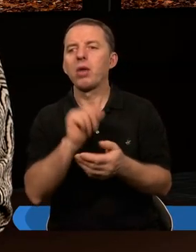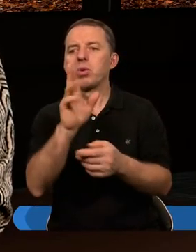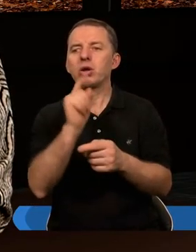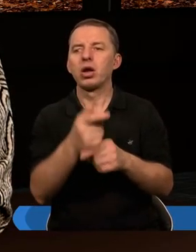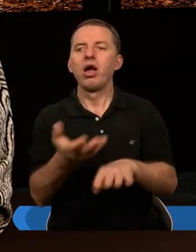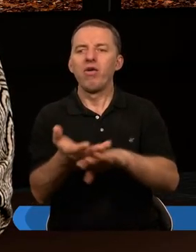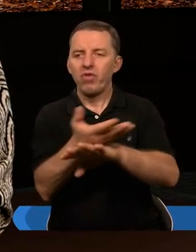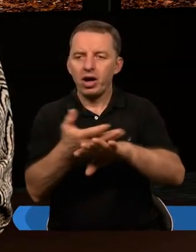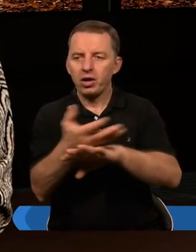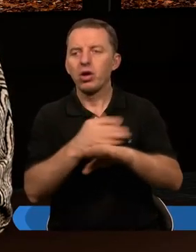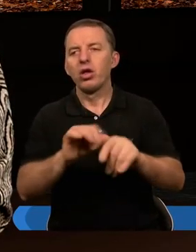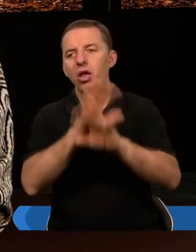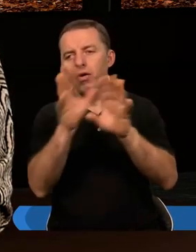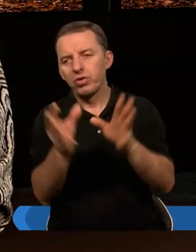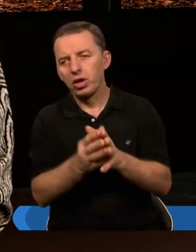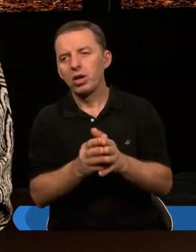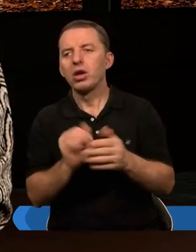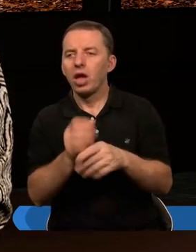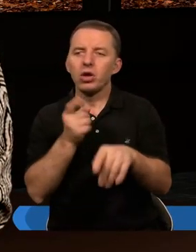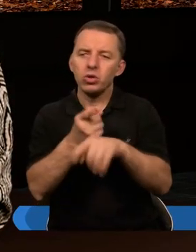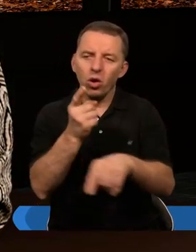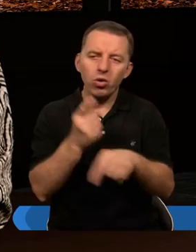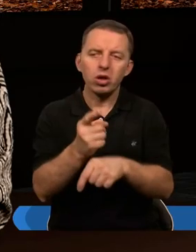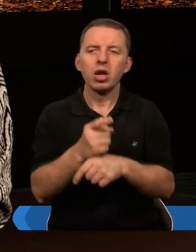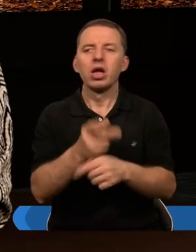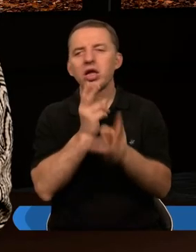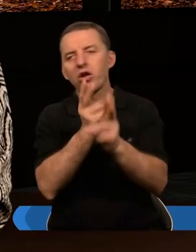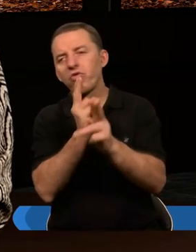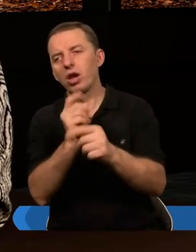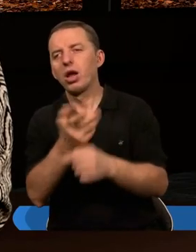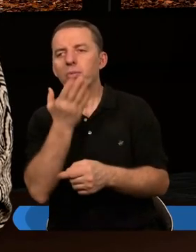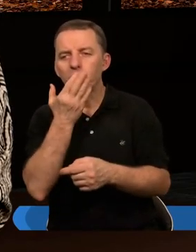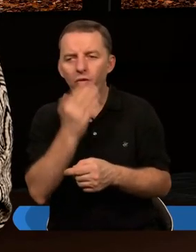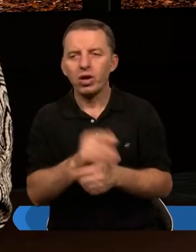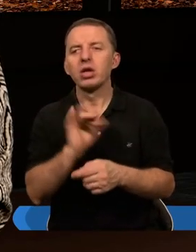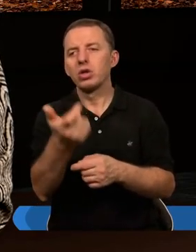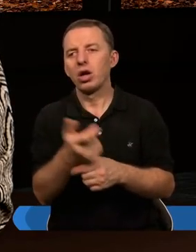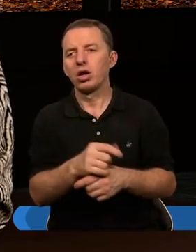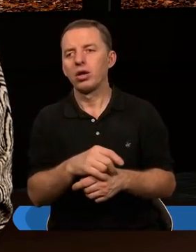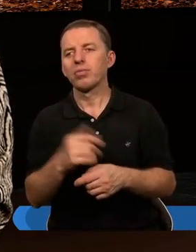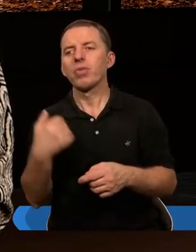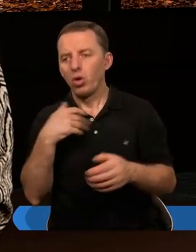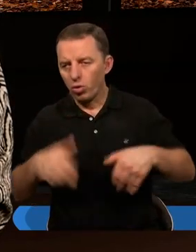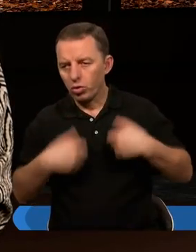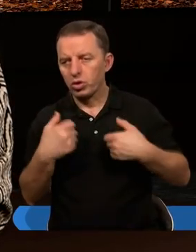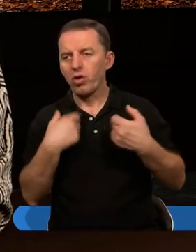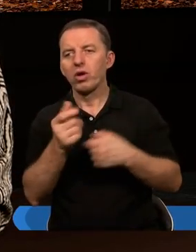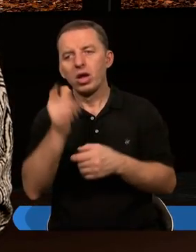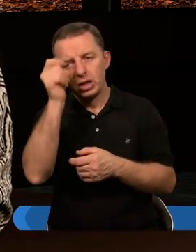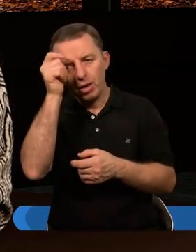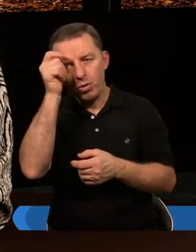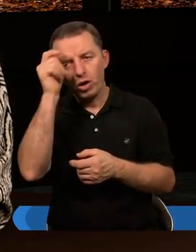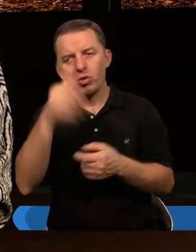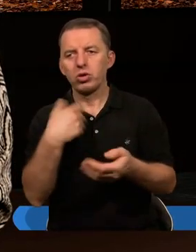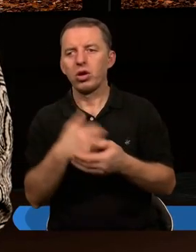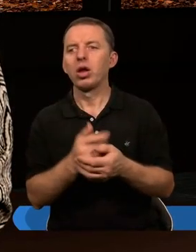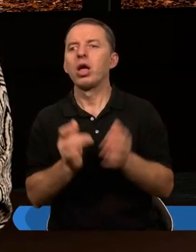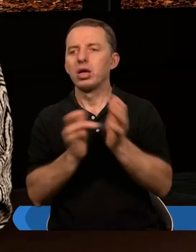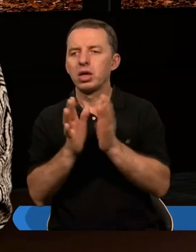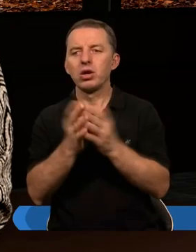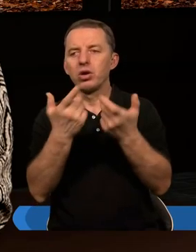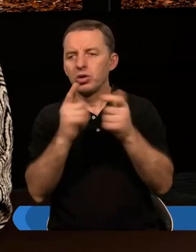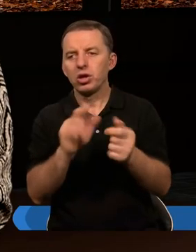mu te faryzeusze, to wszystko, jak oni mu dokuczali, drwili z niego, mówili, że co? Jak uzdrowił, to że demonem uzdrowił. A